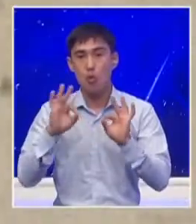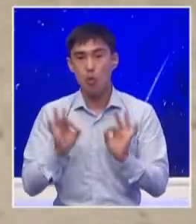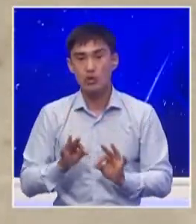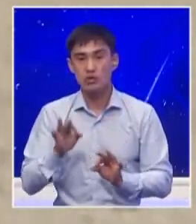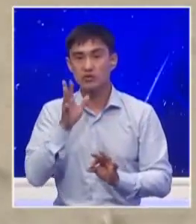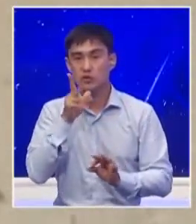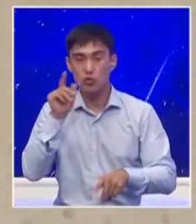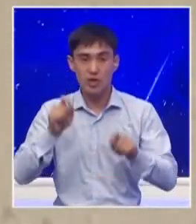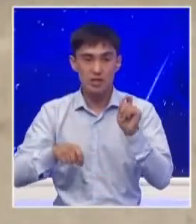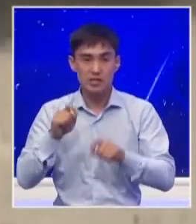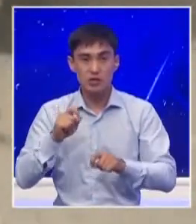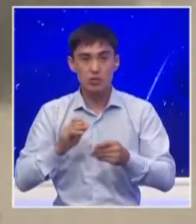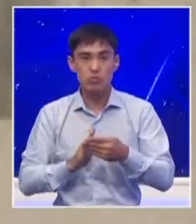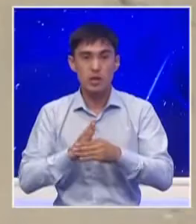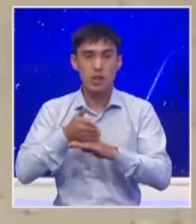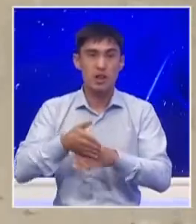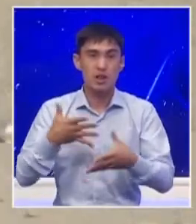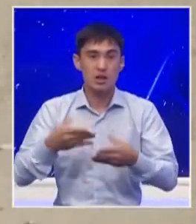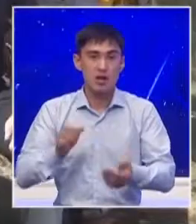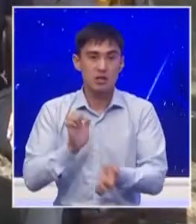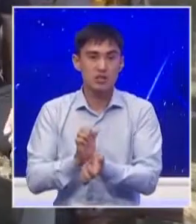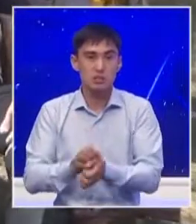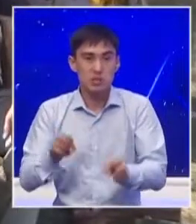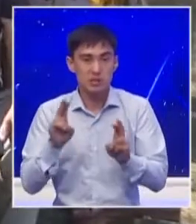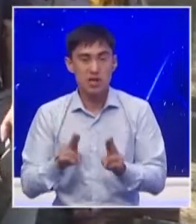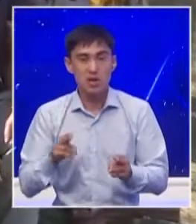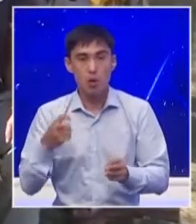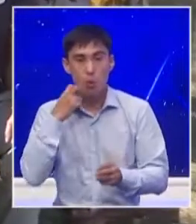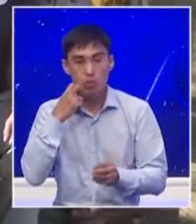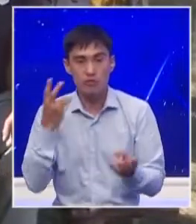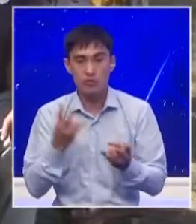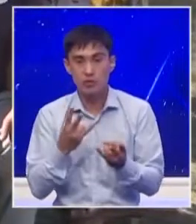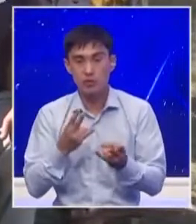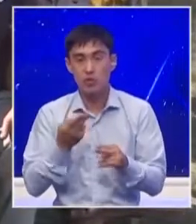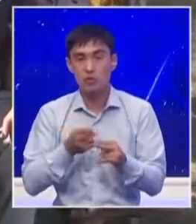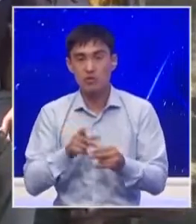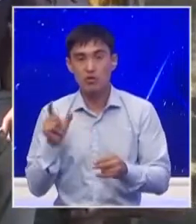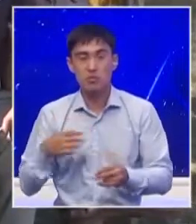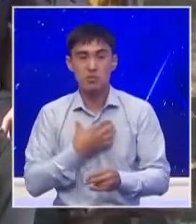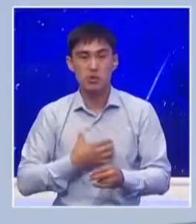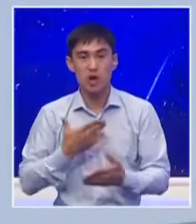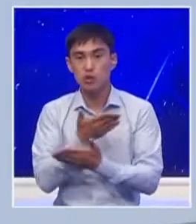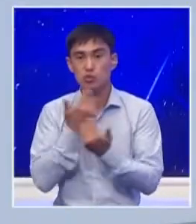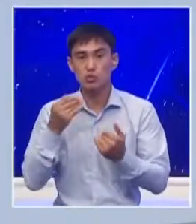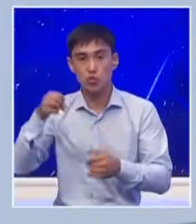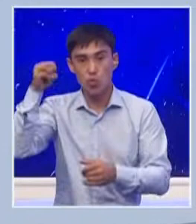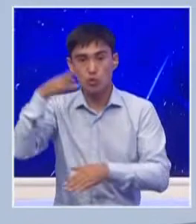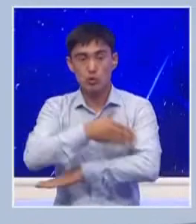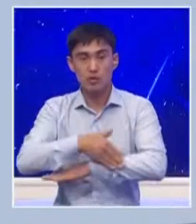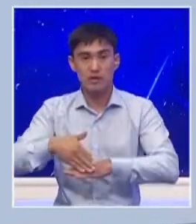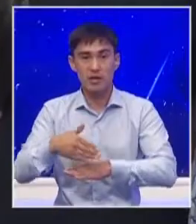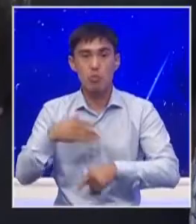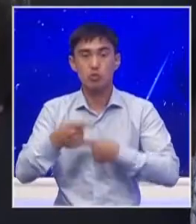сезон дождей чтобы преодолеть месиво грязи требуется специальная обувь кроме того людей беспокоит отсутствие уличных фонарей